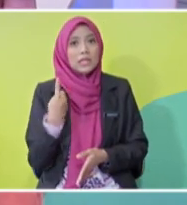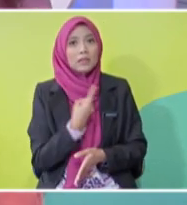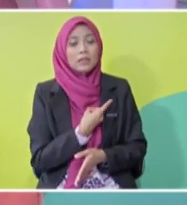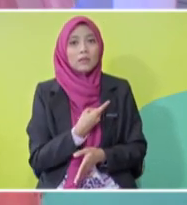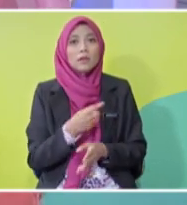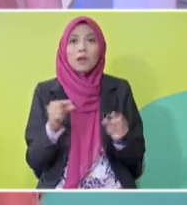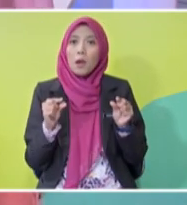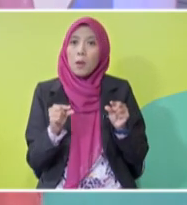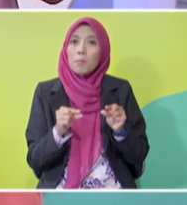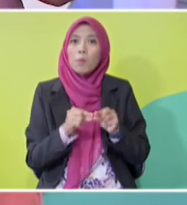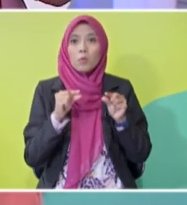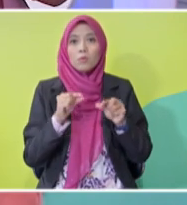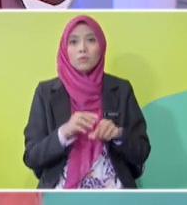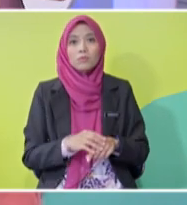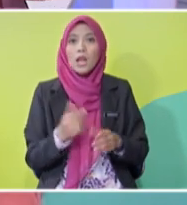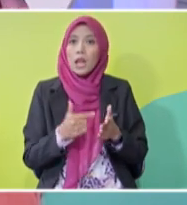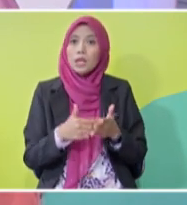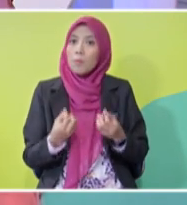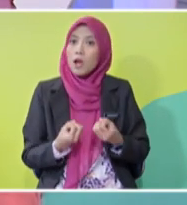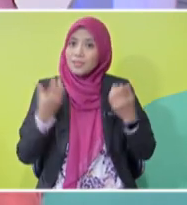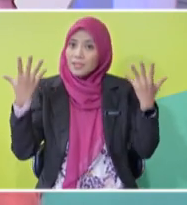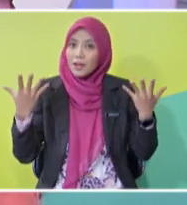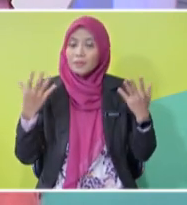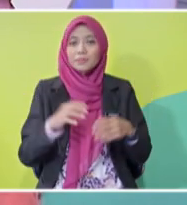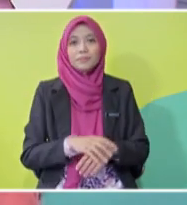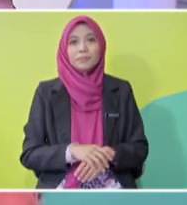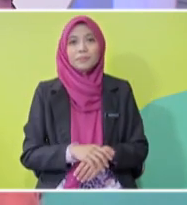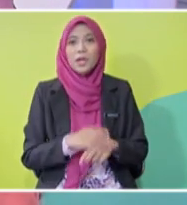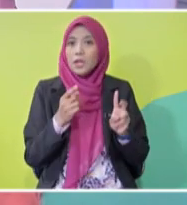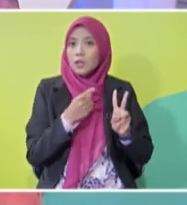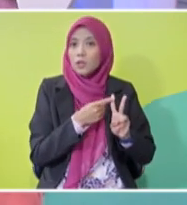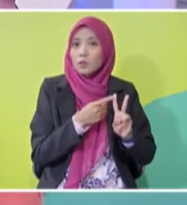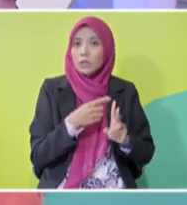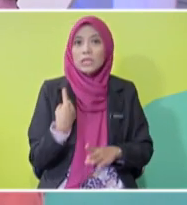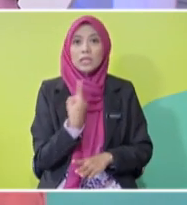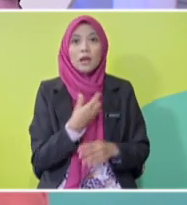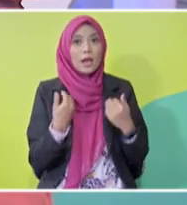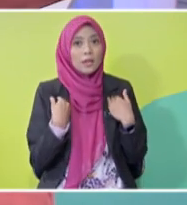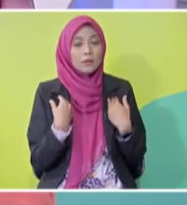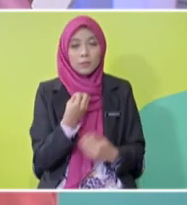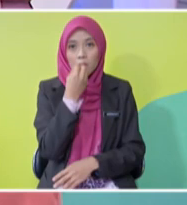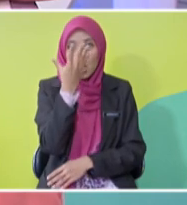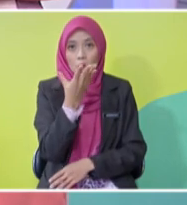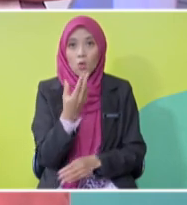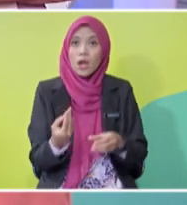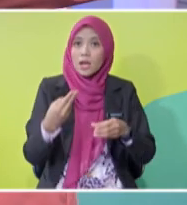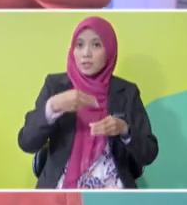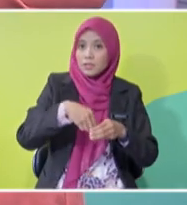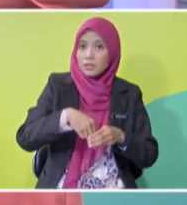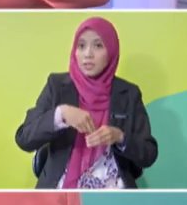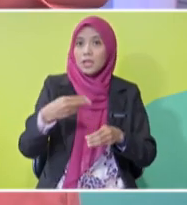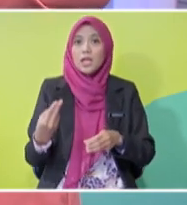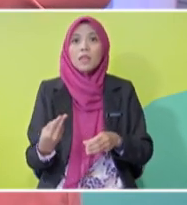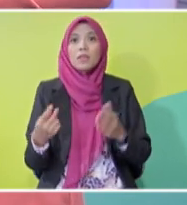makin banyak dan yang kedua tadi kita menyatukan hasil tambah mengikut situasi